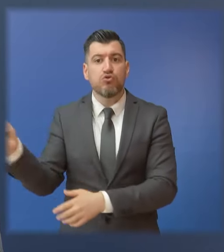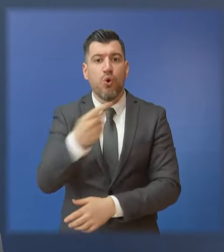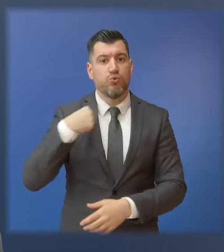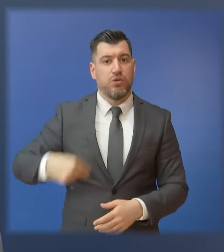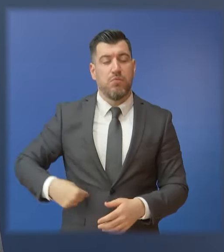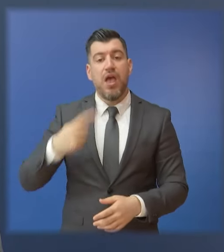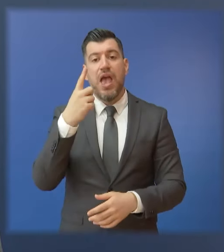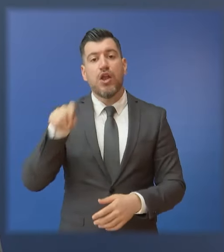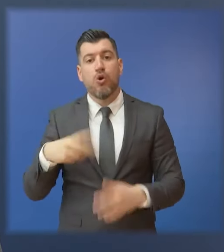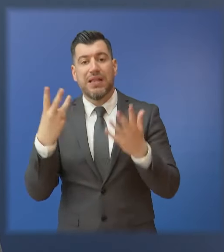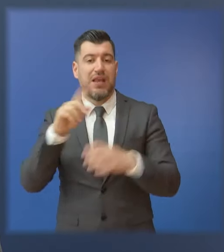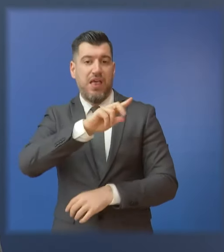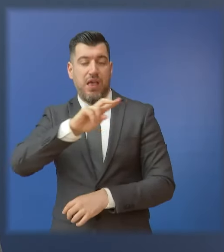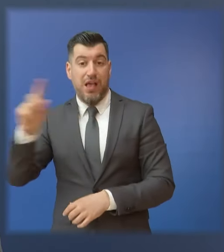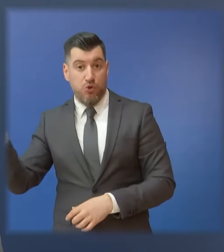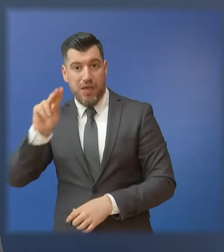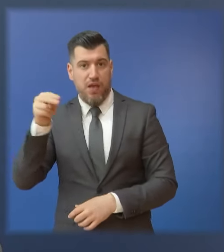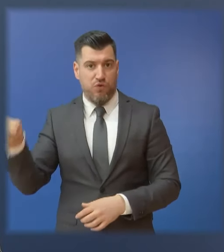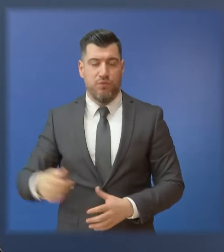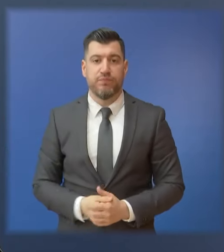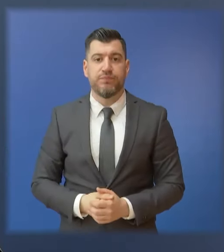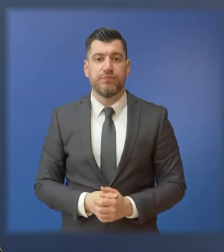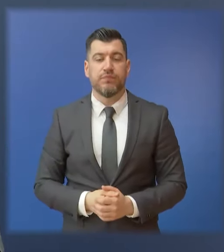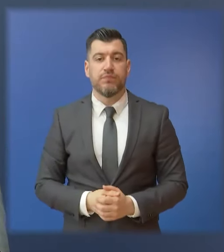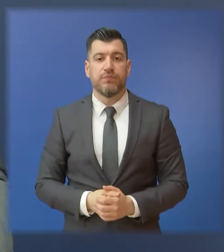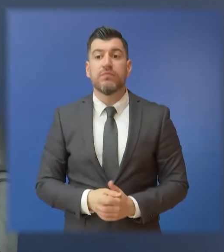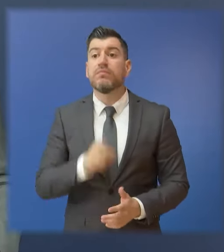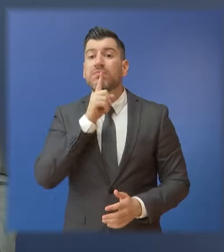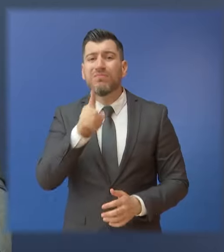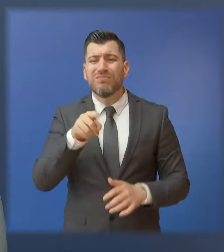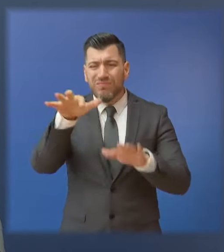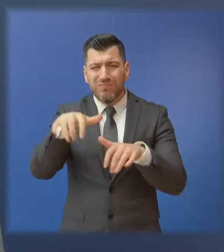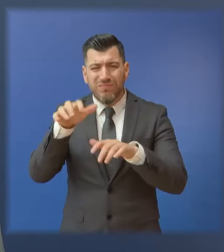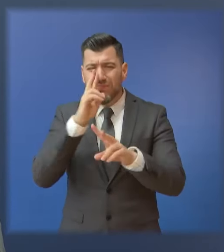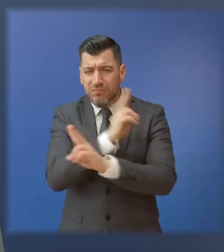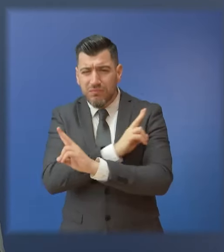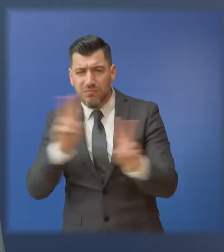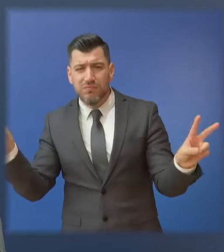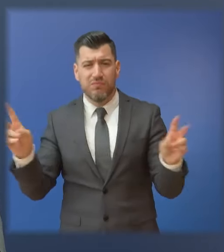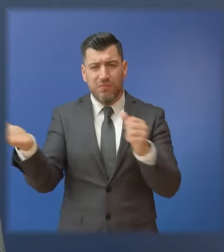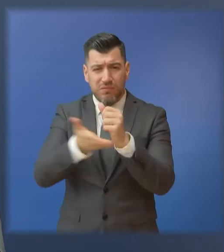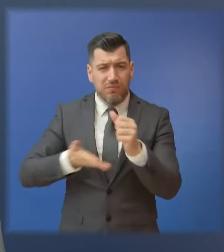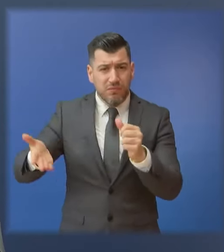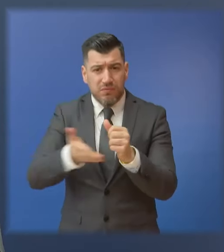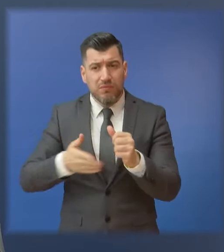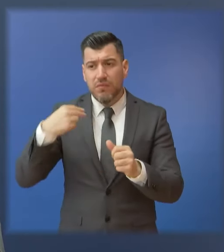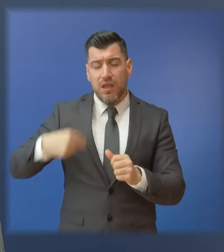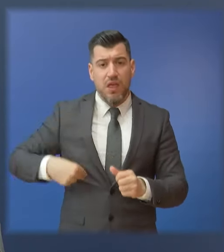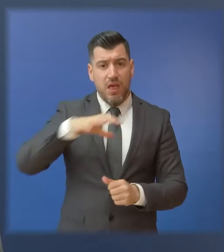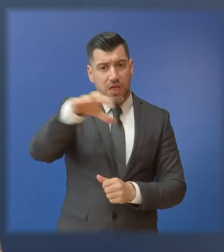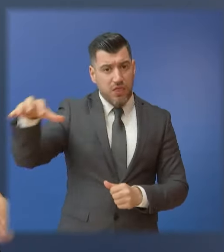1,3 εκατομμυρίων εώ η εξέλιξη των δράσεων για την απομάκρυνση των υπολειμμάτων από τους κατά τόπους δήμους θα